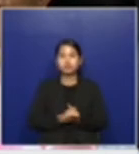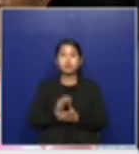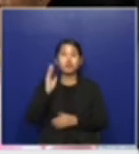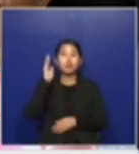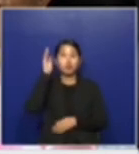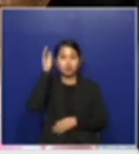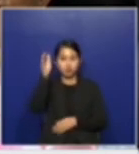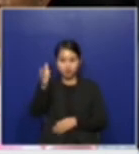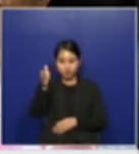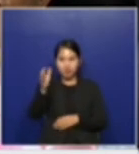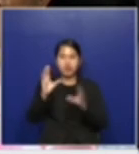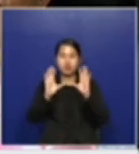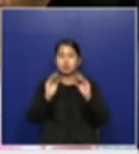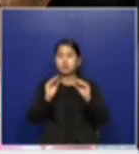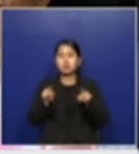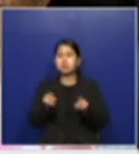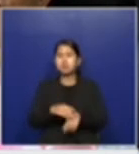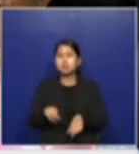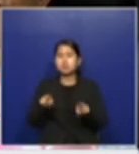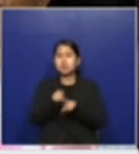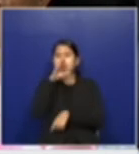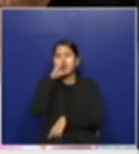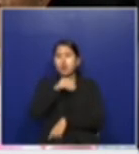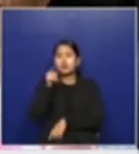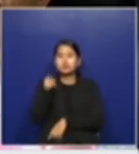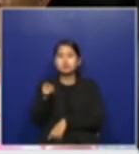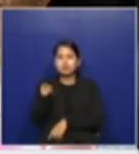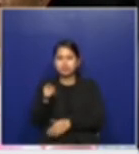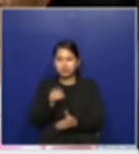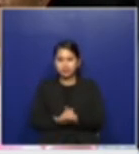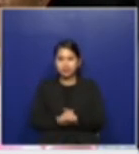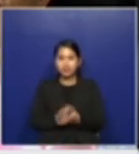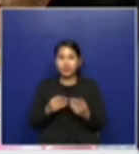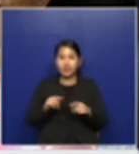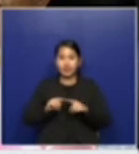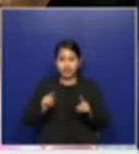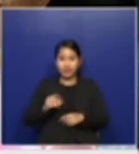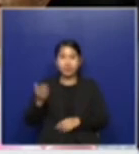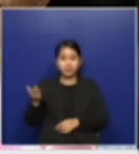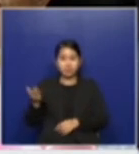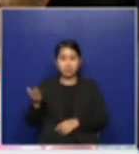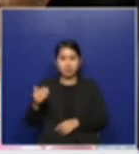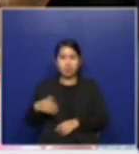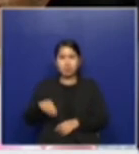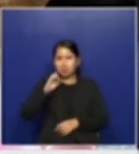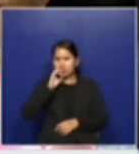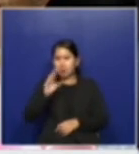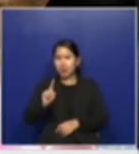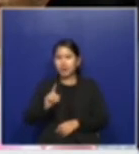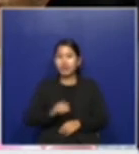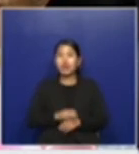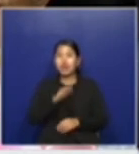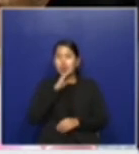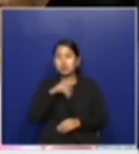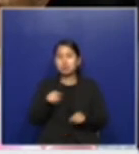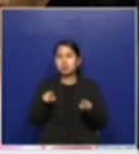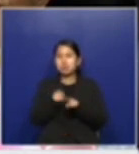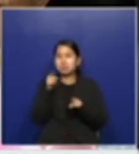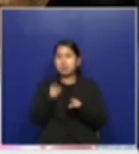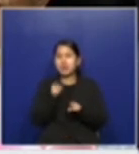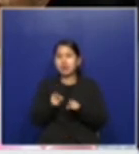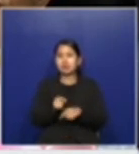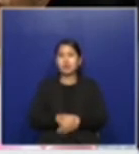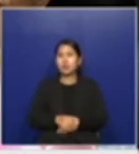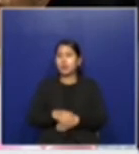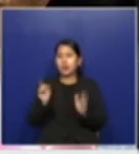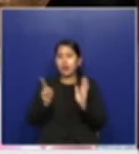ามาเนี่ยพวกเราก็จะพูดอย่างนี้จะพูดอย่างนี้ครับแต่ท่านกระดกบอกเลยว่าถ้าเป็นอย่างนี้ในครั้งต่อไปก็จะไม่ข